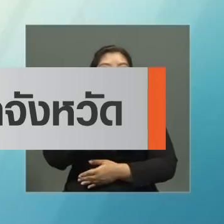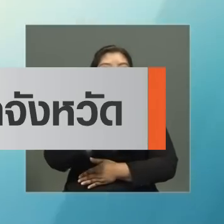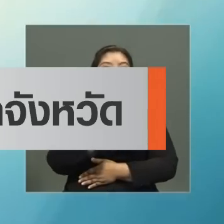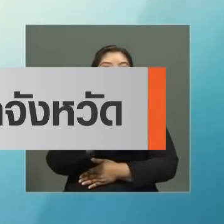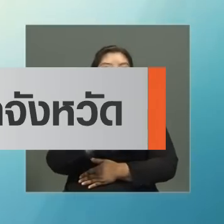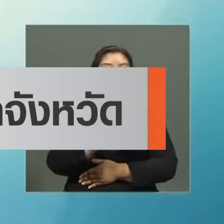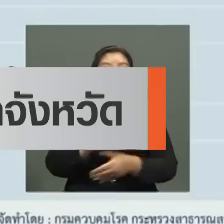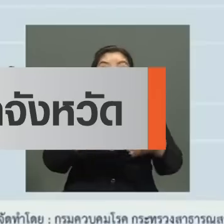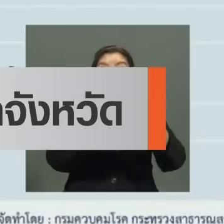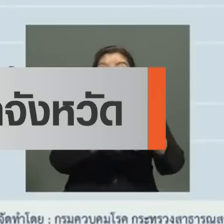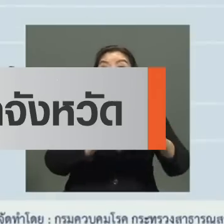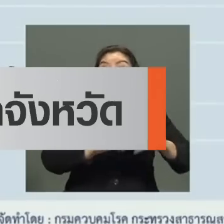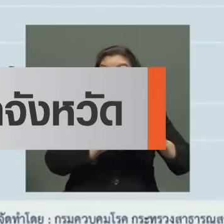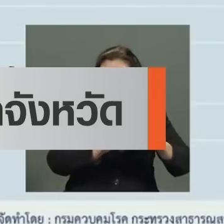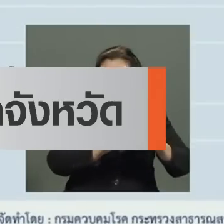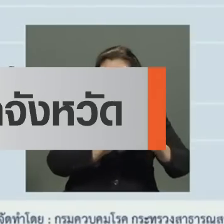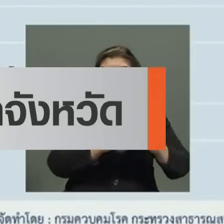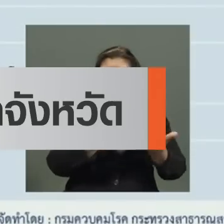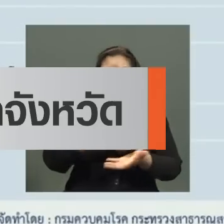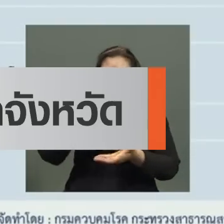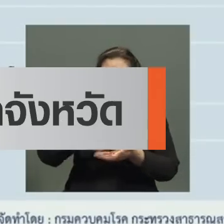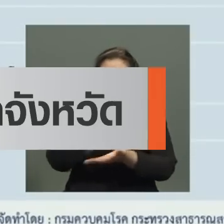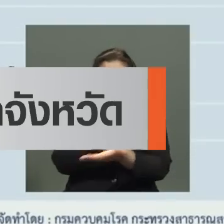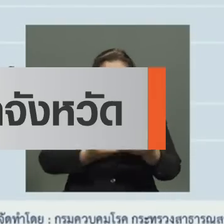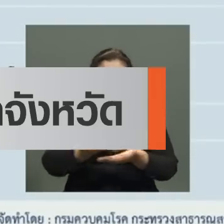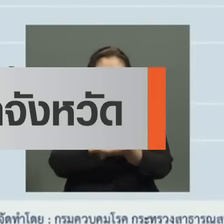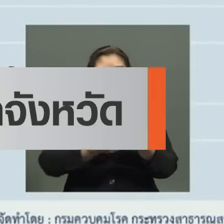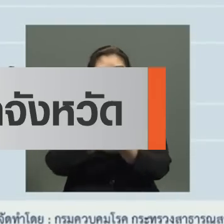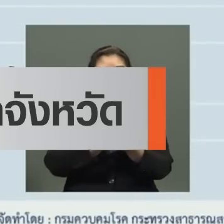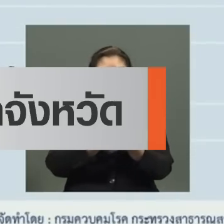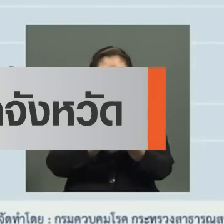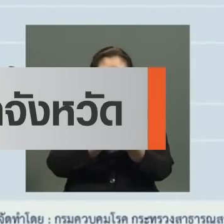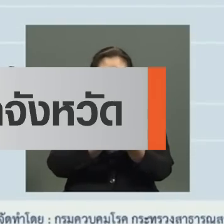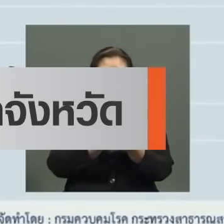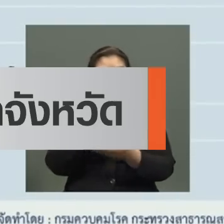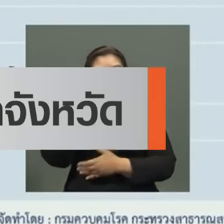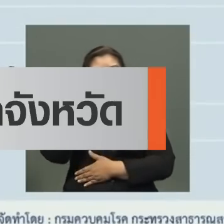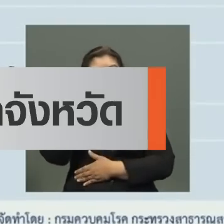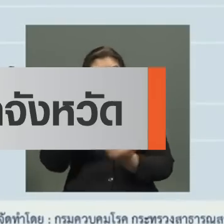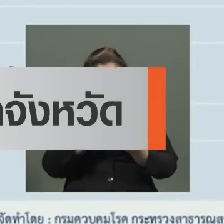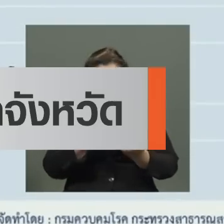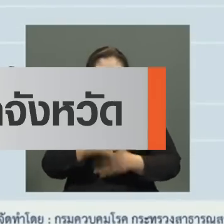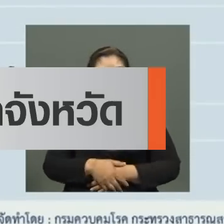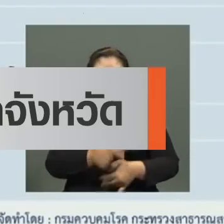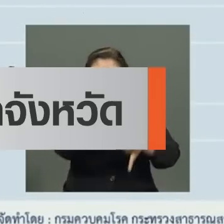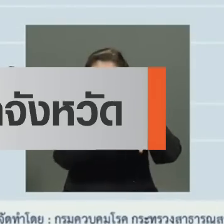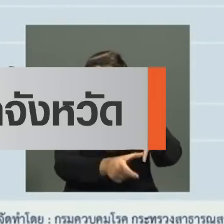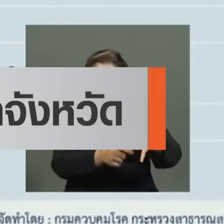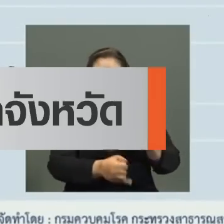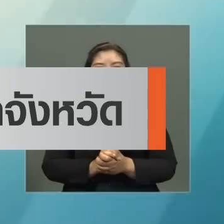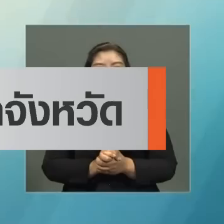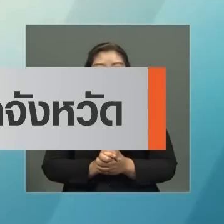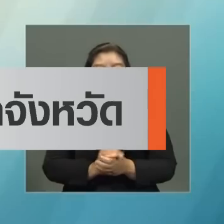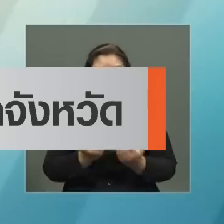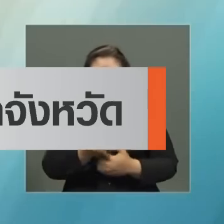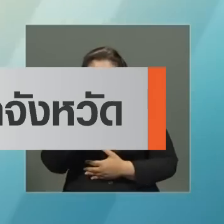คนแบ่งเป็นผู้ป่วยรายใหม่ 3,607 คนการค้นหาเชิงรุก 3,707 คนและอีก